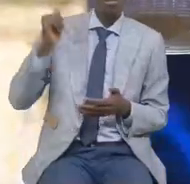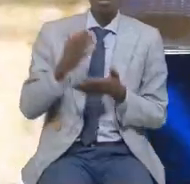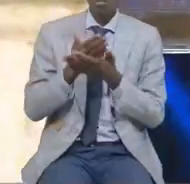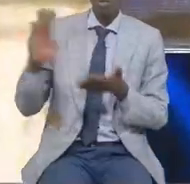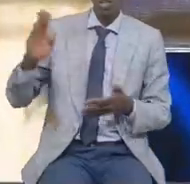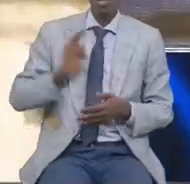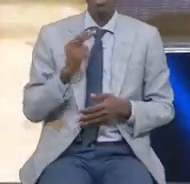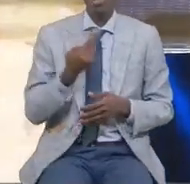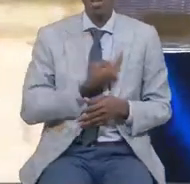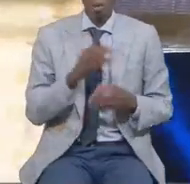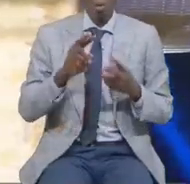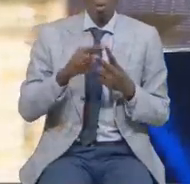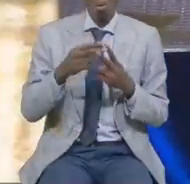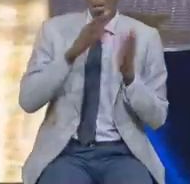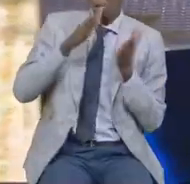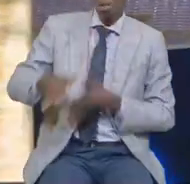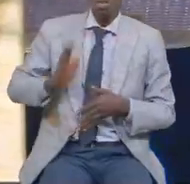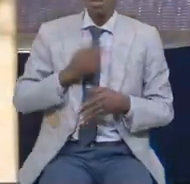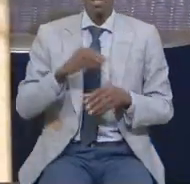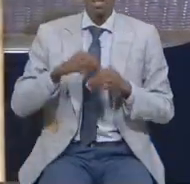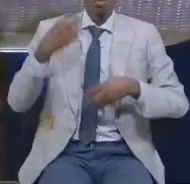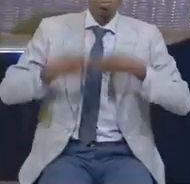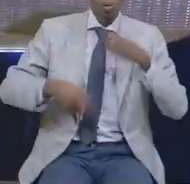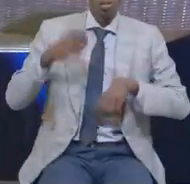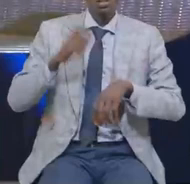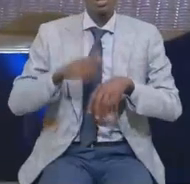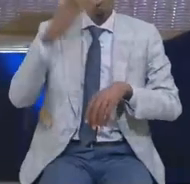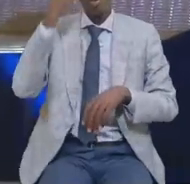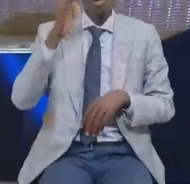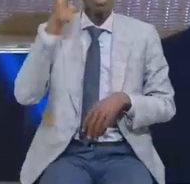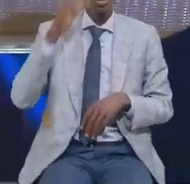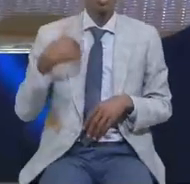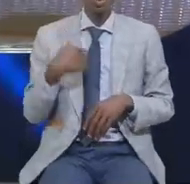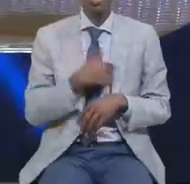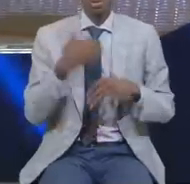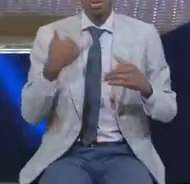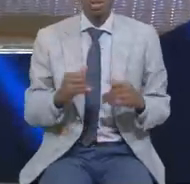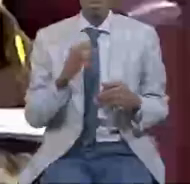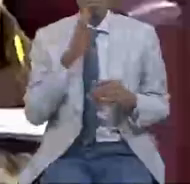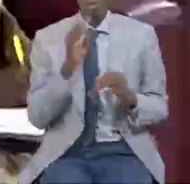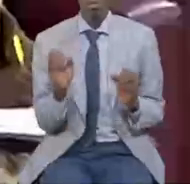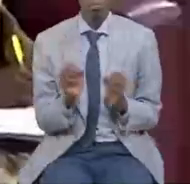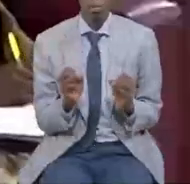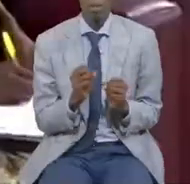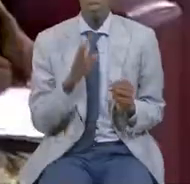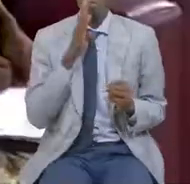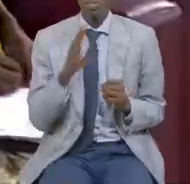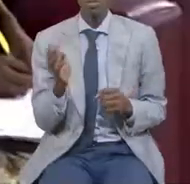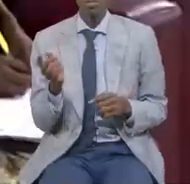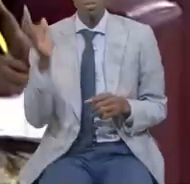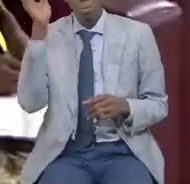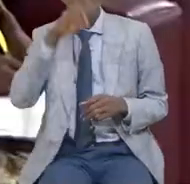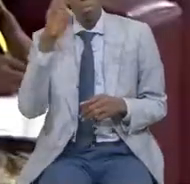dans les difficultés. Pourquoi devons-nous maintenant trembler et être peureux et vaincus